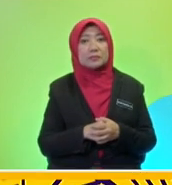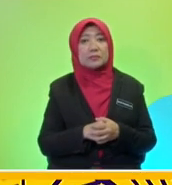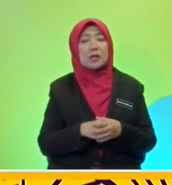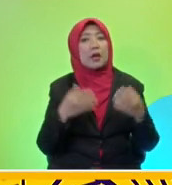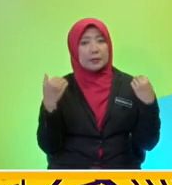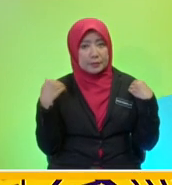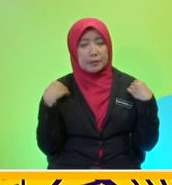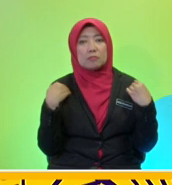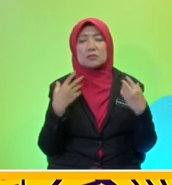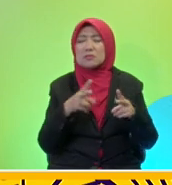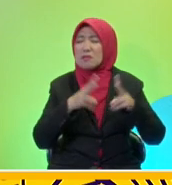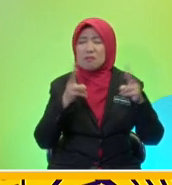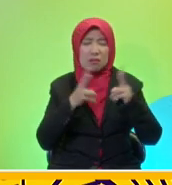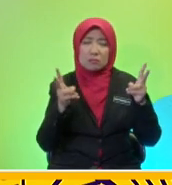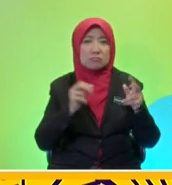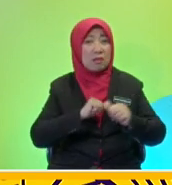guru